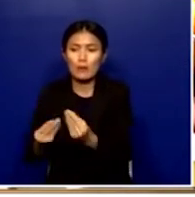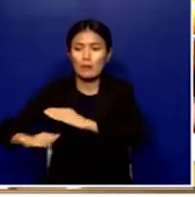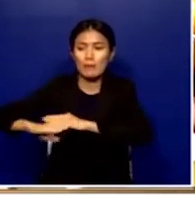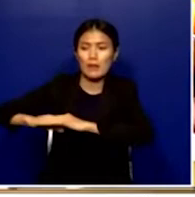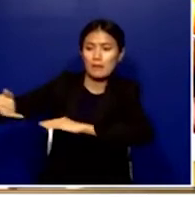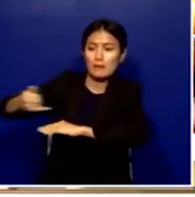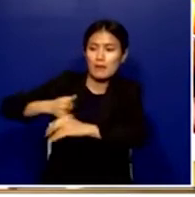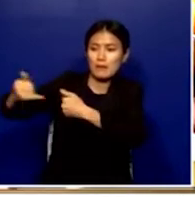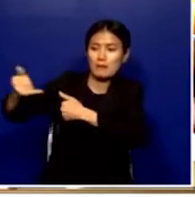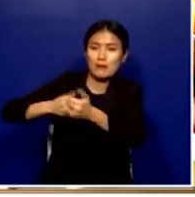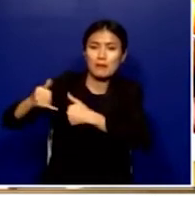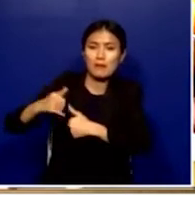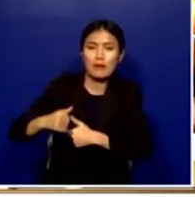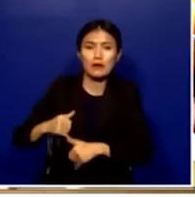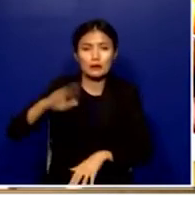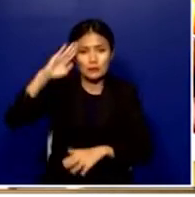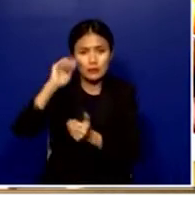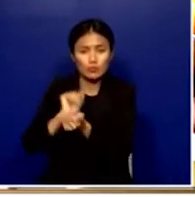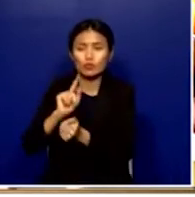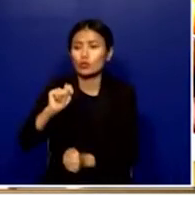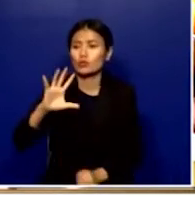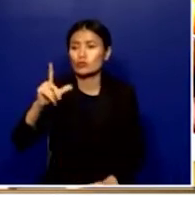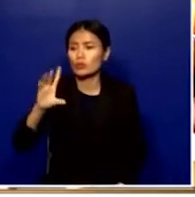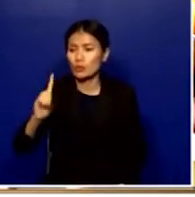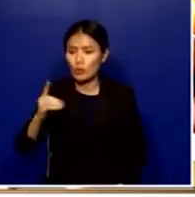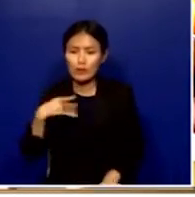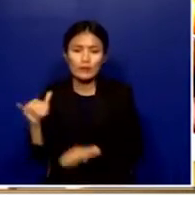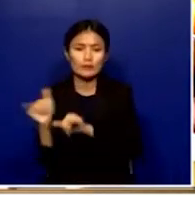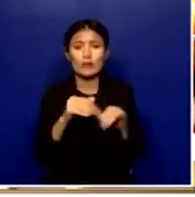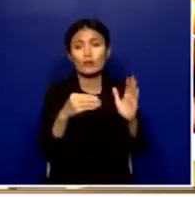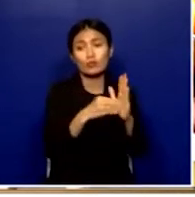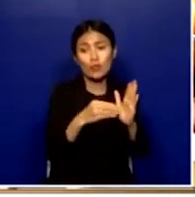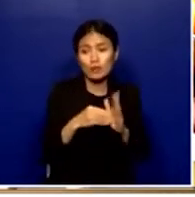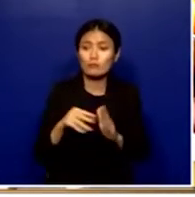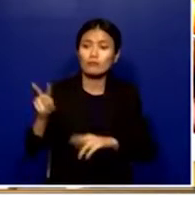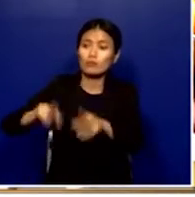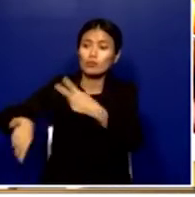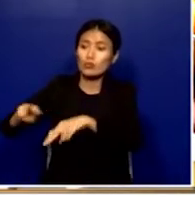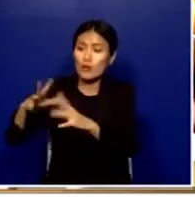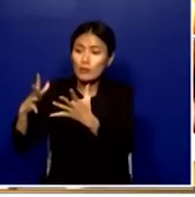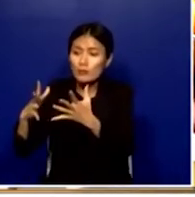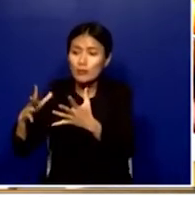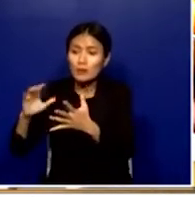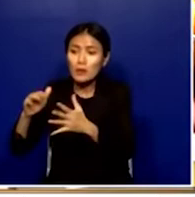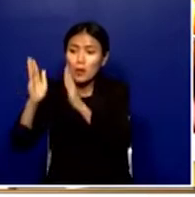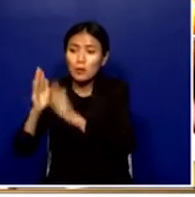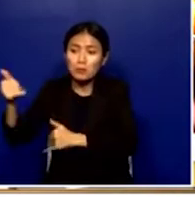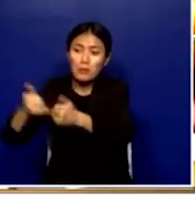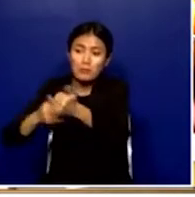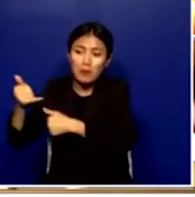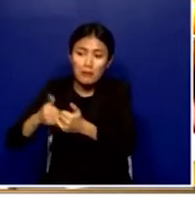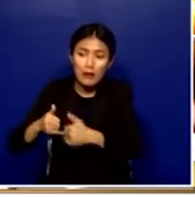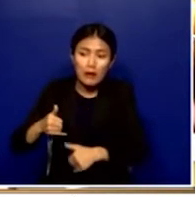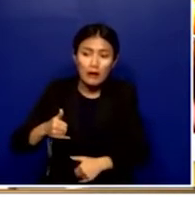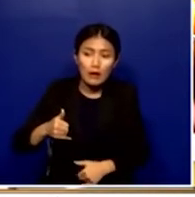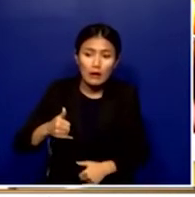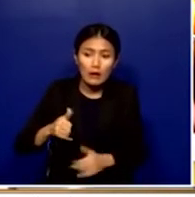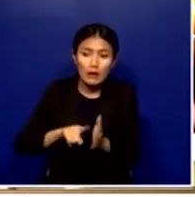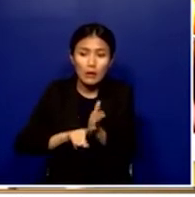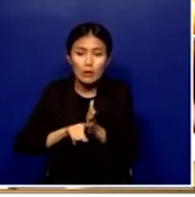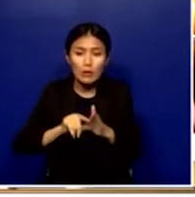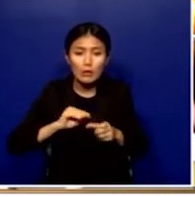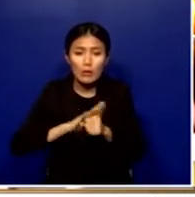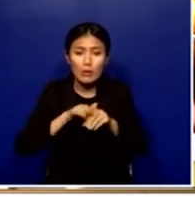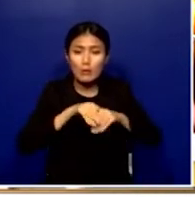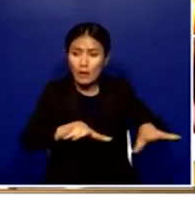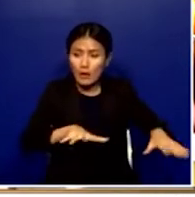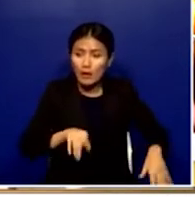Me